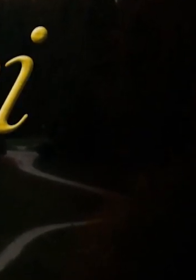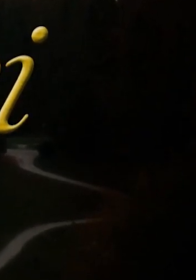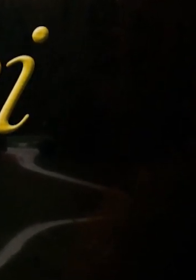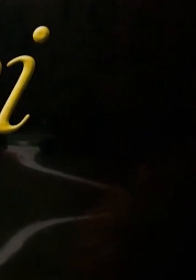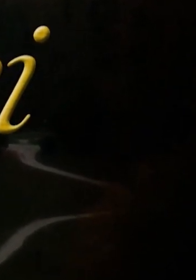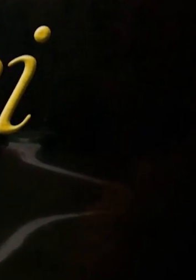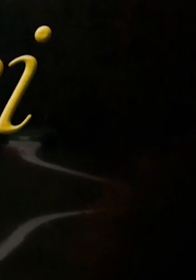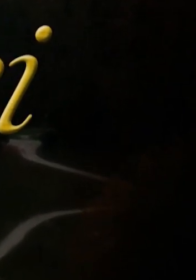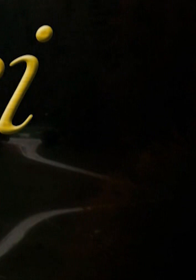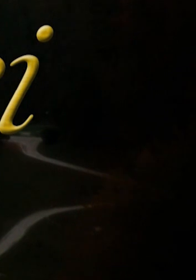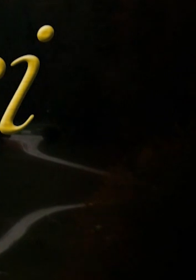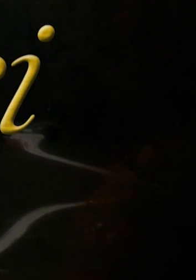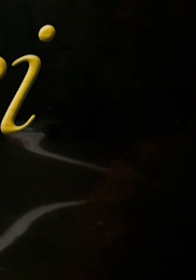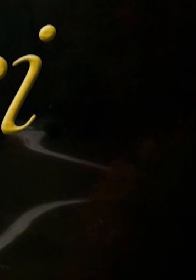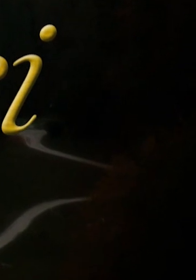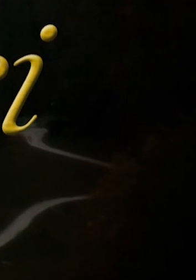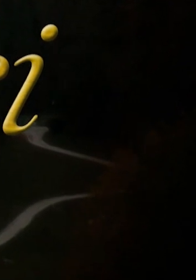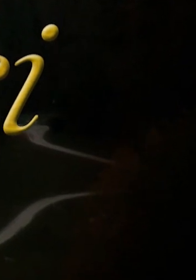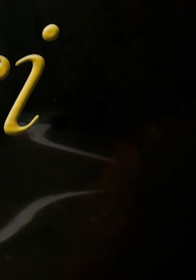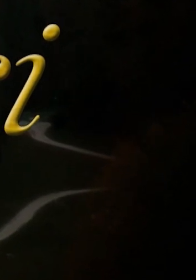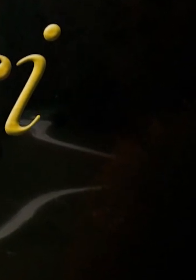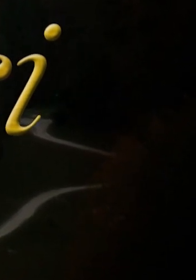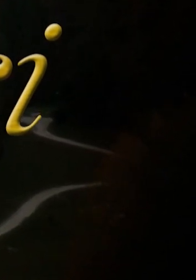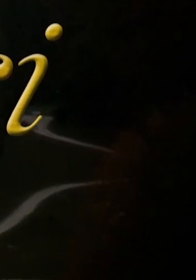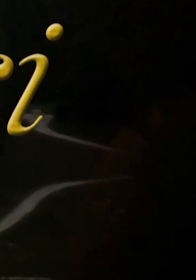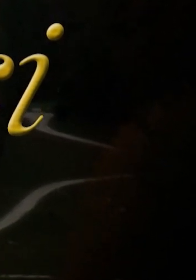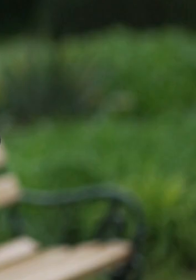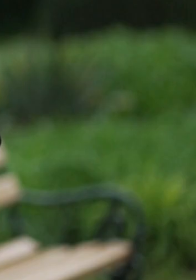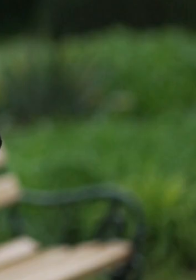sredini Međimurci.